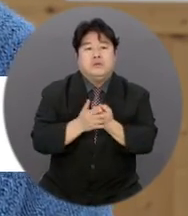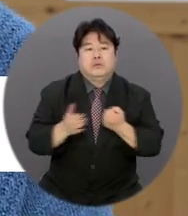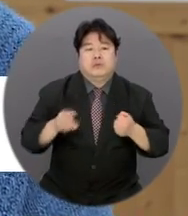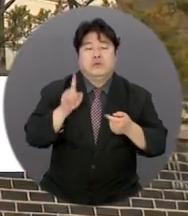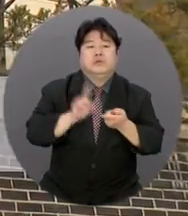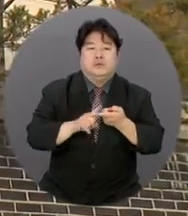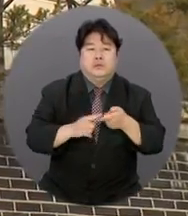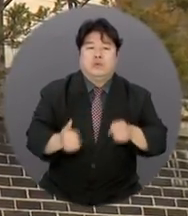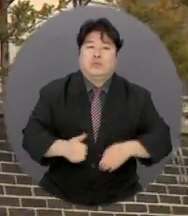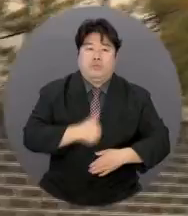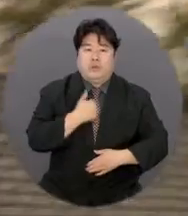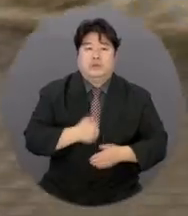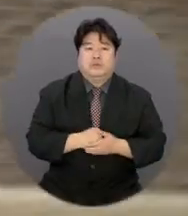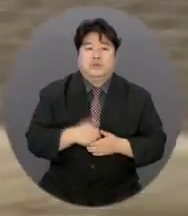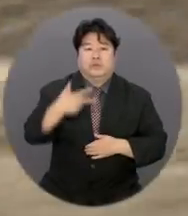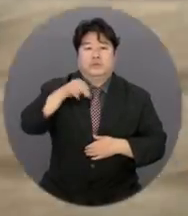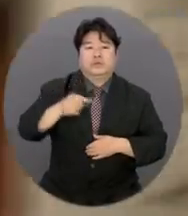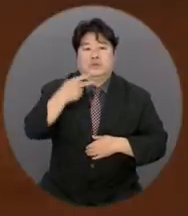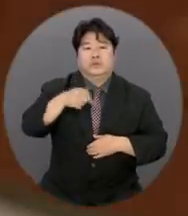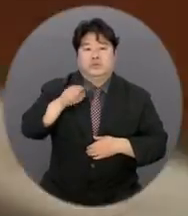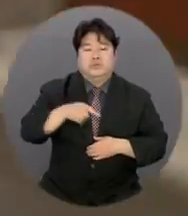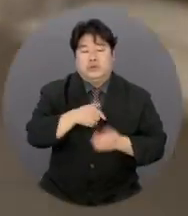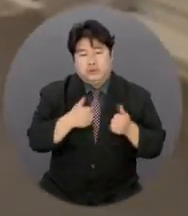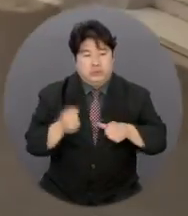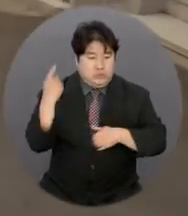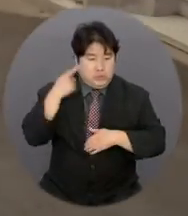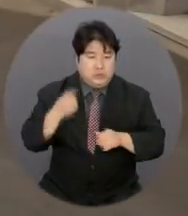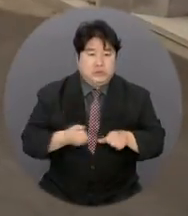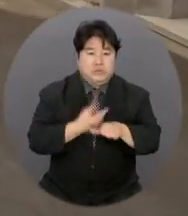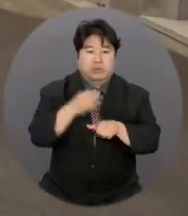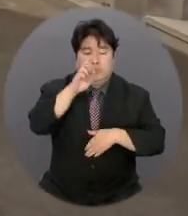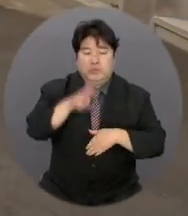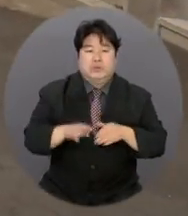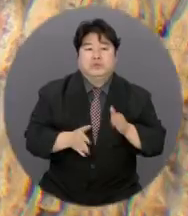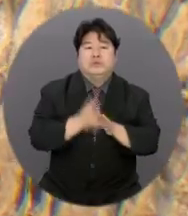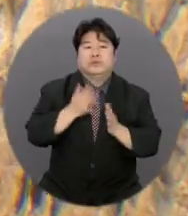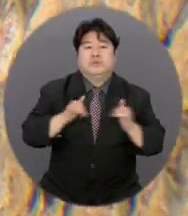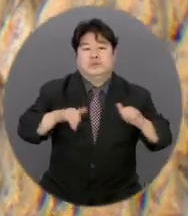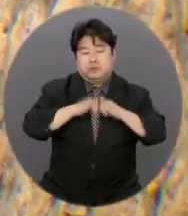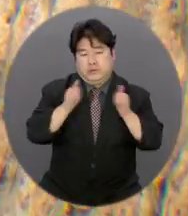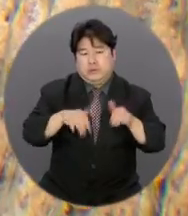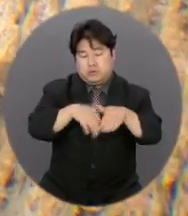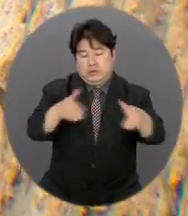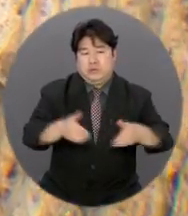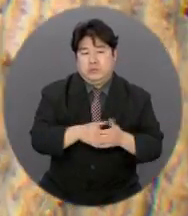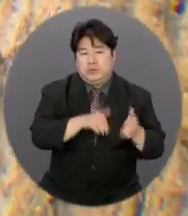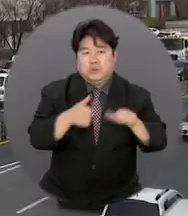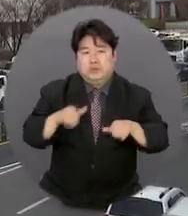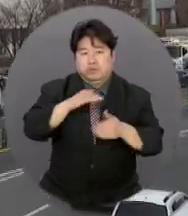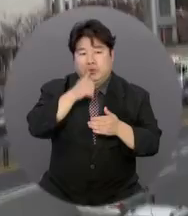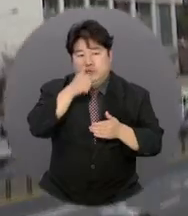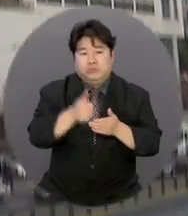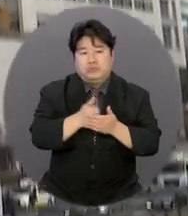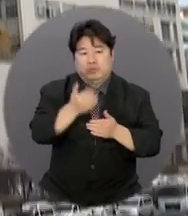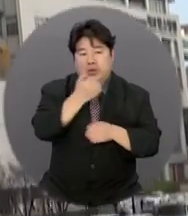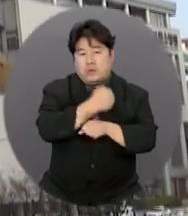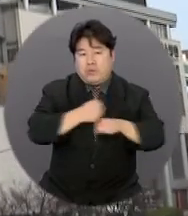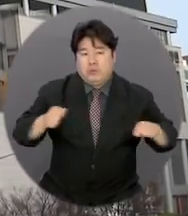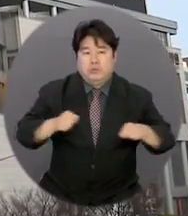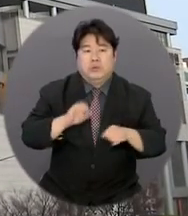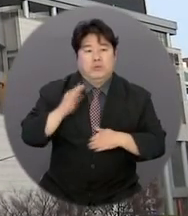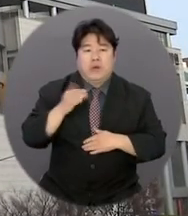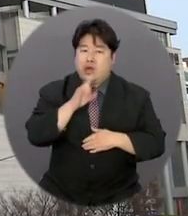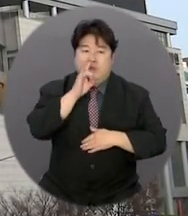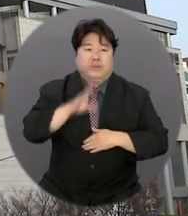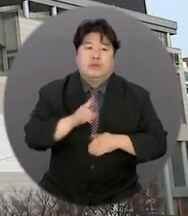화가 나는 거죠. 전두환 사망 소식이 전해지자마자 광주 지역 시민사회단체들은 죽음이 면죄부가 되어선 안 된다는 입장을